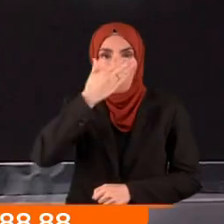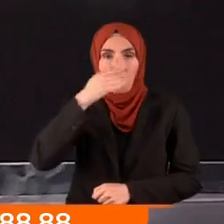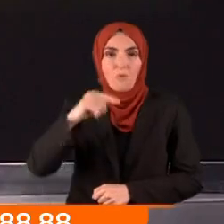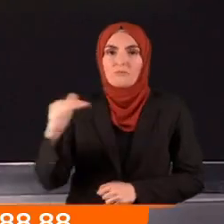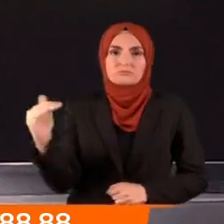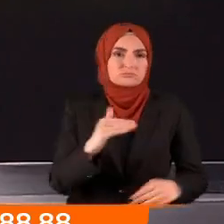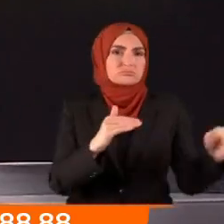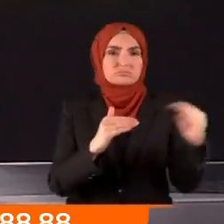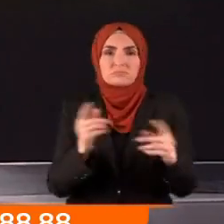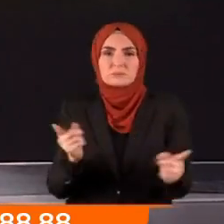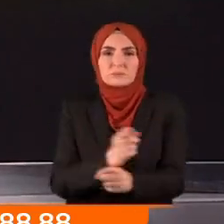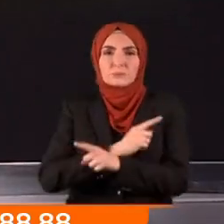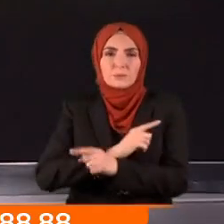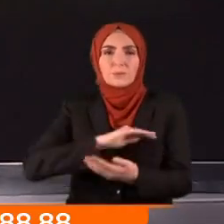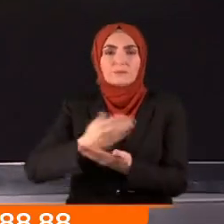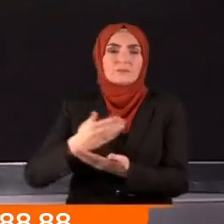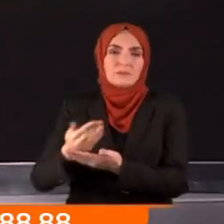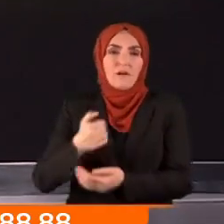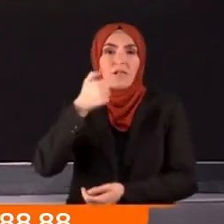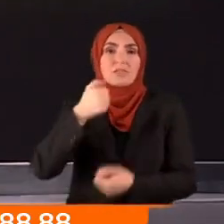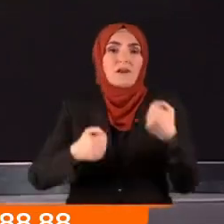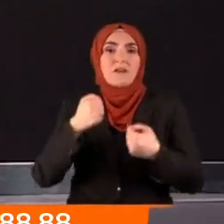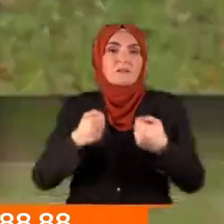araca çarptı, ağaçları yerinden söktü.